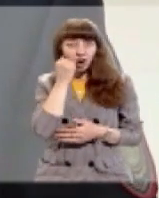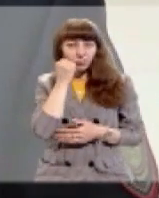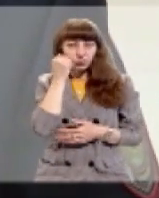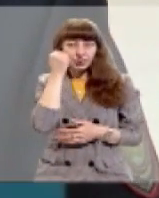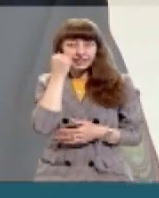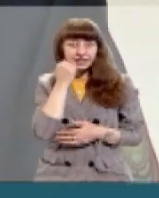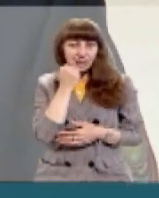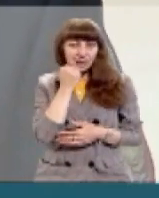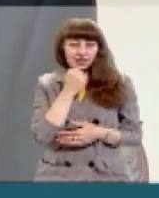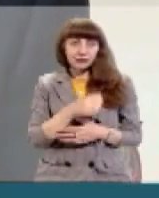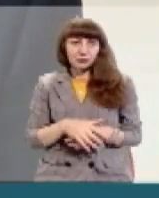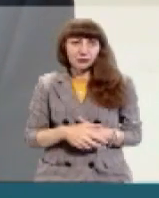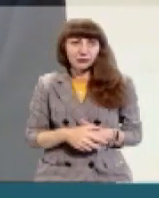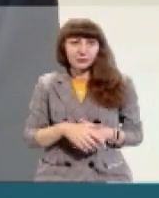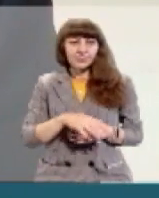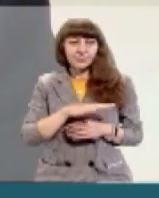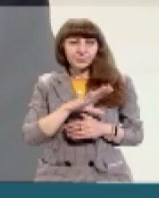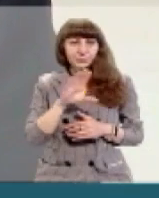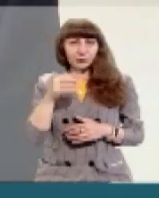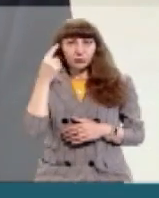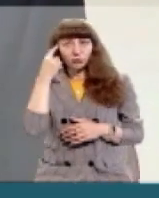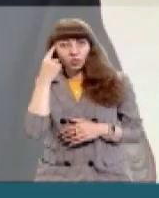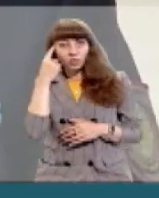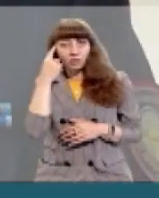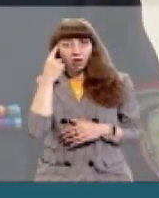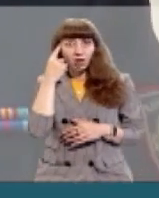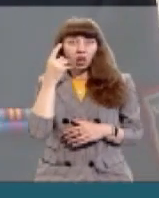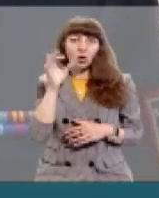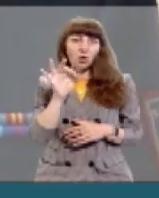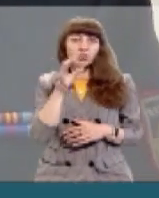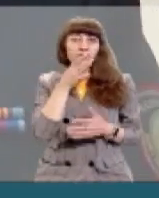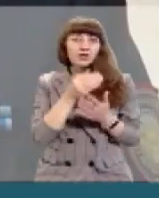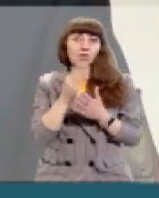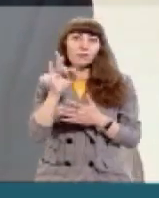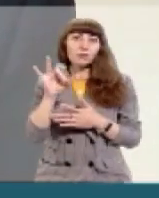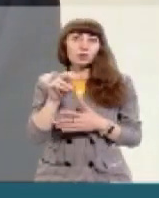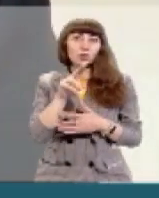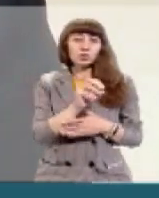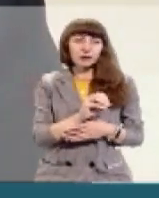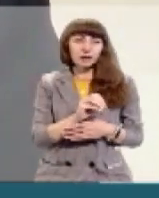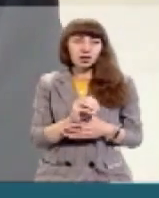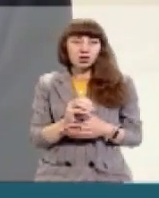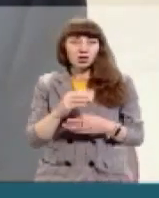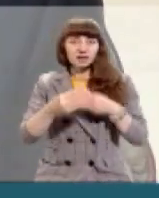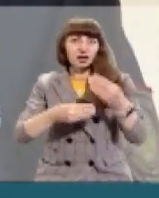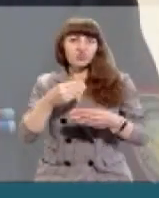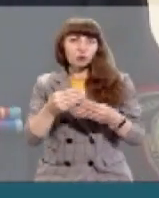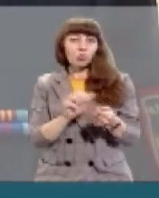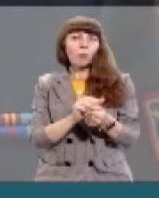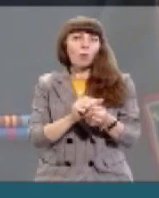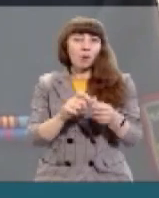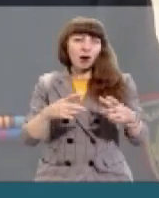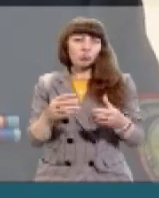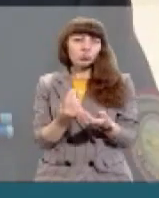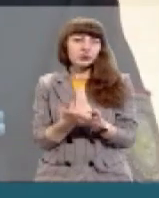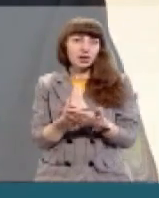үлкен егдексі. Бар ойы немересінің амандығы болған. Қағаза орап, курьерге бере салған. Кейін немересі аман сау кешке үйіне оралғанда